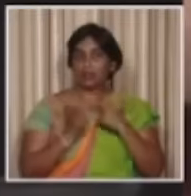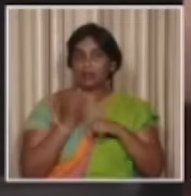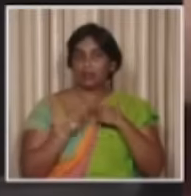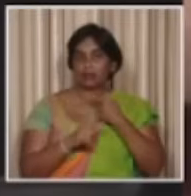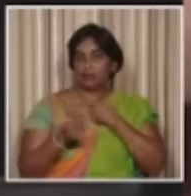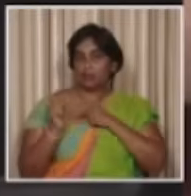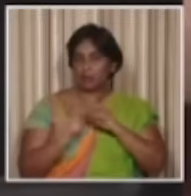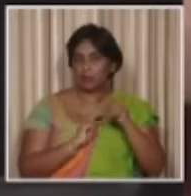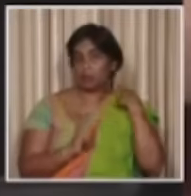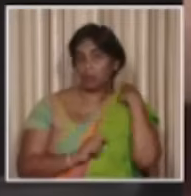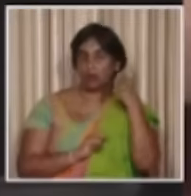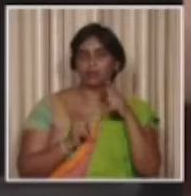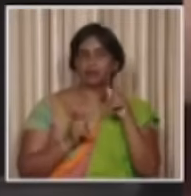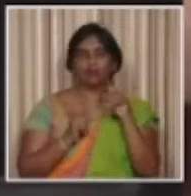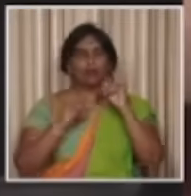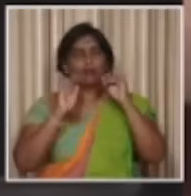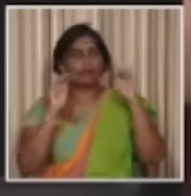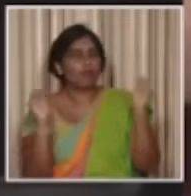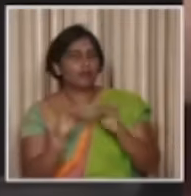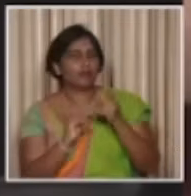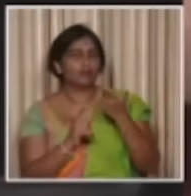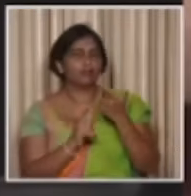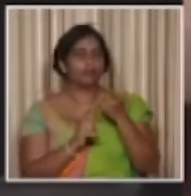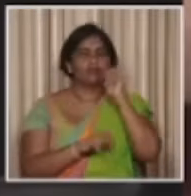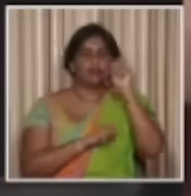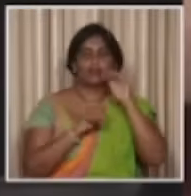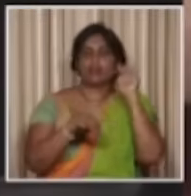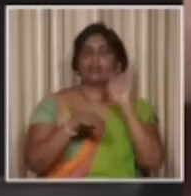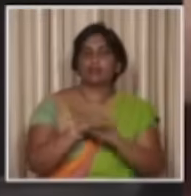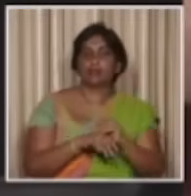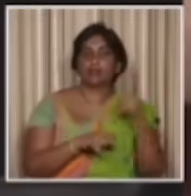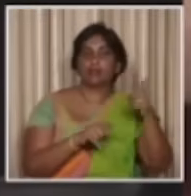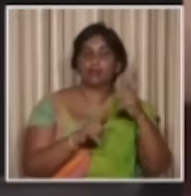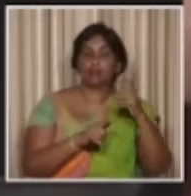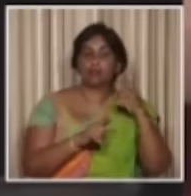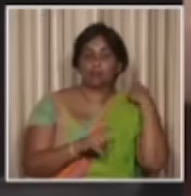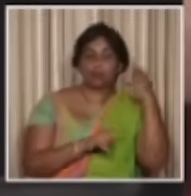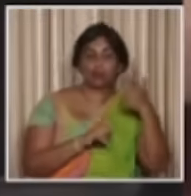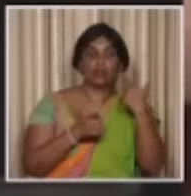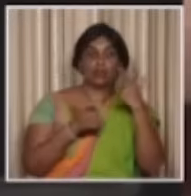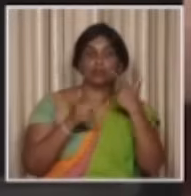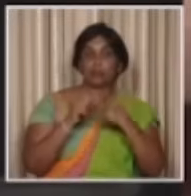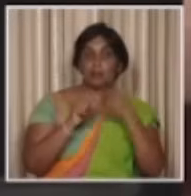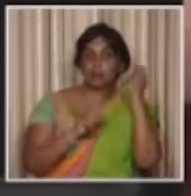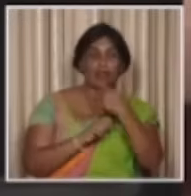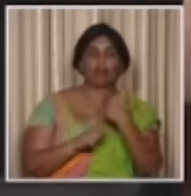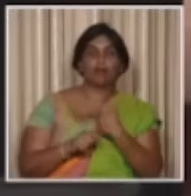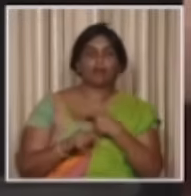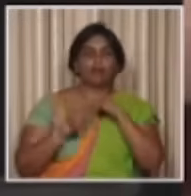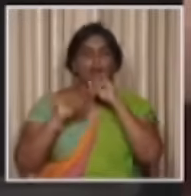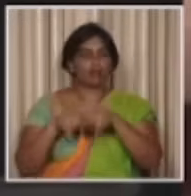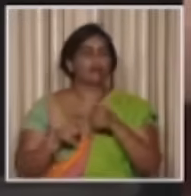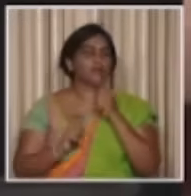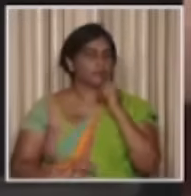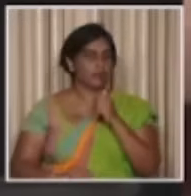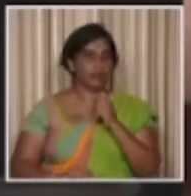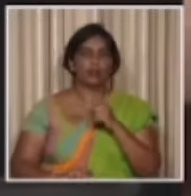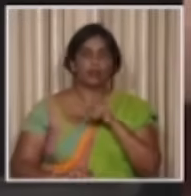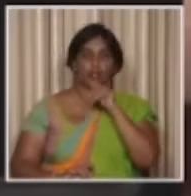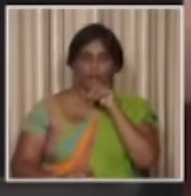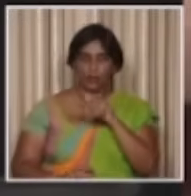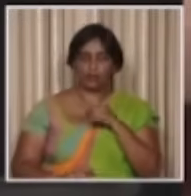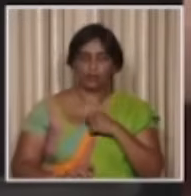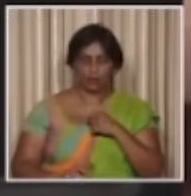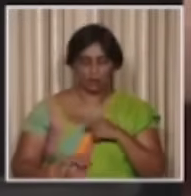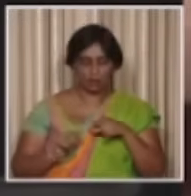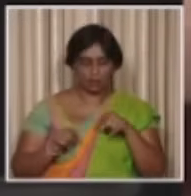dalin ringala yanawa hal mesa badu dalata ahu wenawa toru moru gewanna oni badu tika Hal mesok ya, no. Eh katamai mereka dia, no. Yata arte